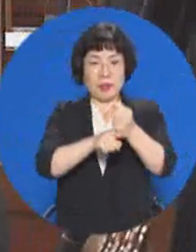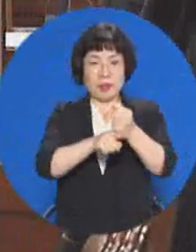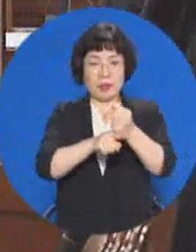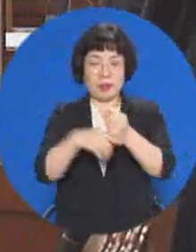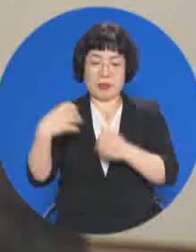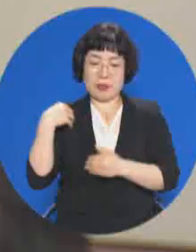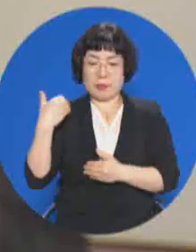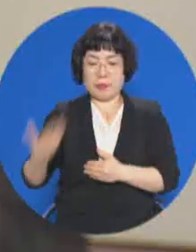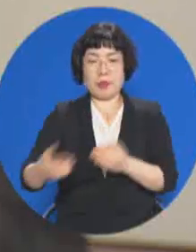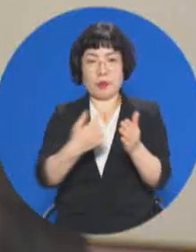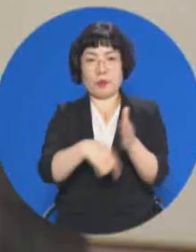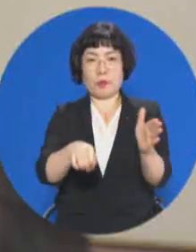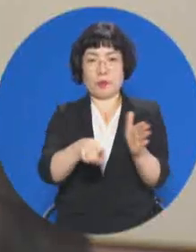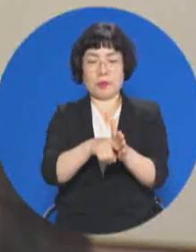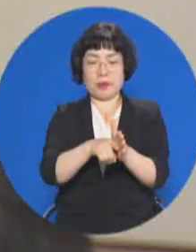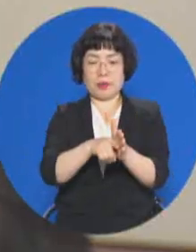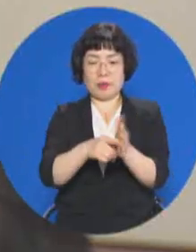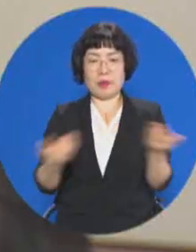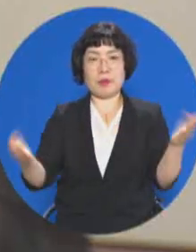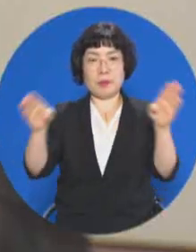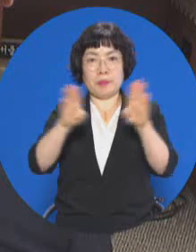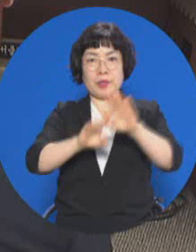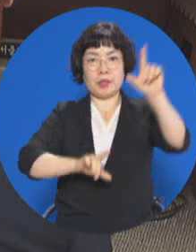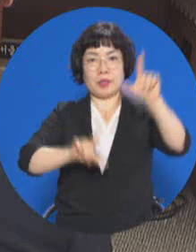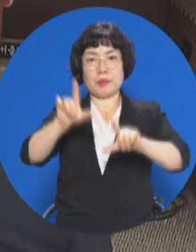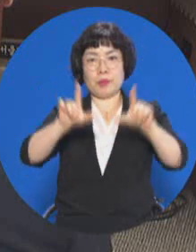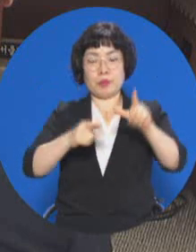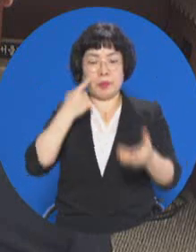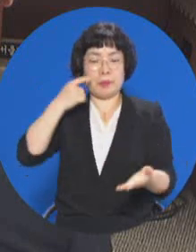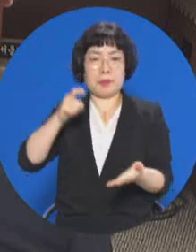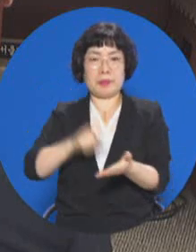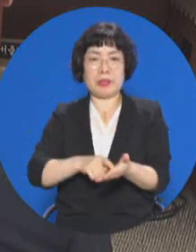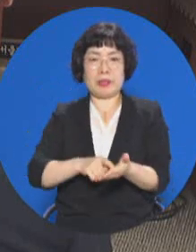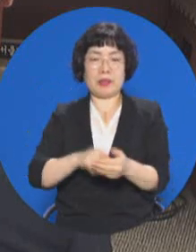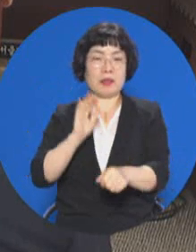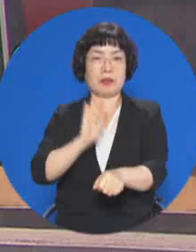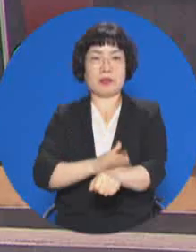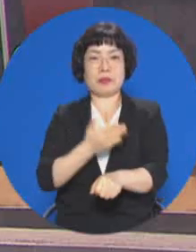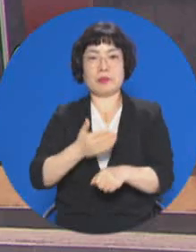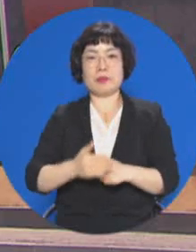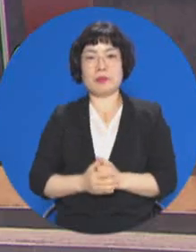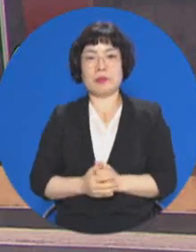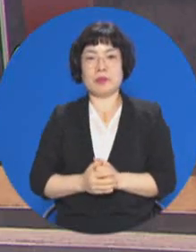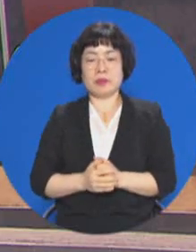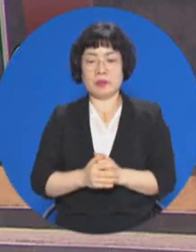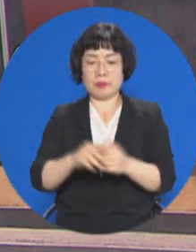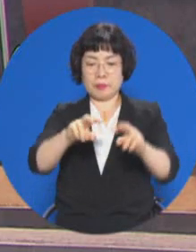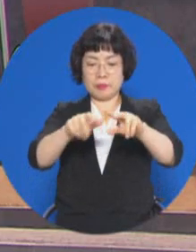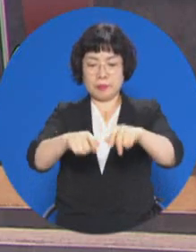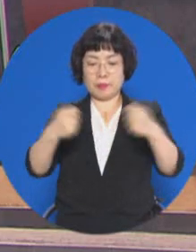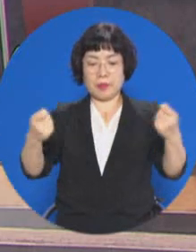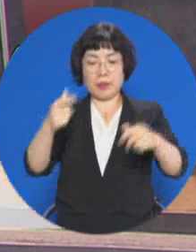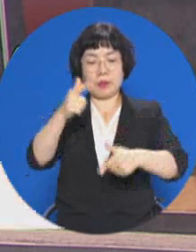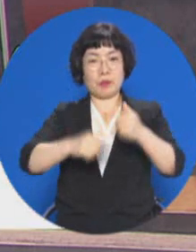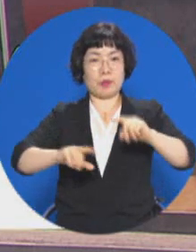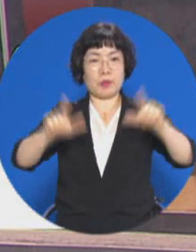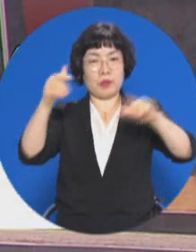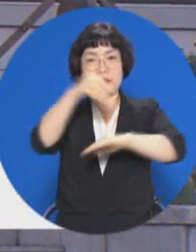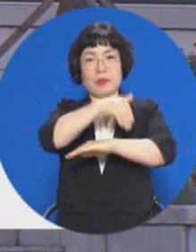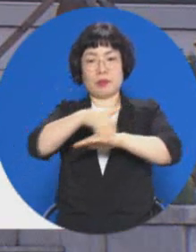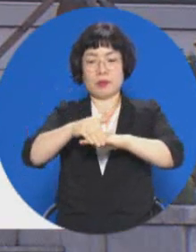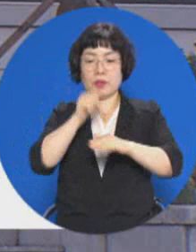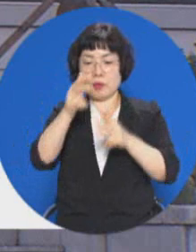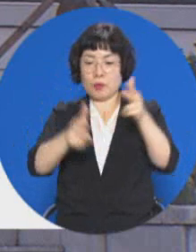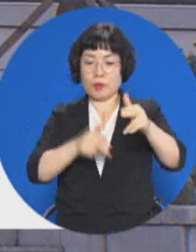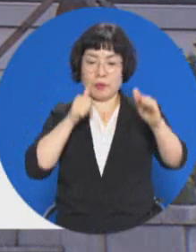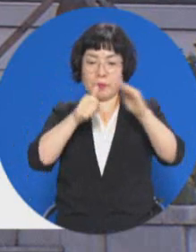면피에 급급한 포스코의 폐쇄적인 면모를 여실히 드러냈다고 지적했습니다. 실제로 이번 주 목요일로 예정된